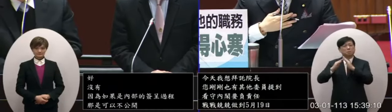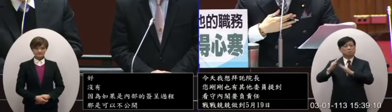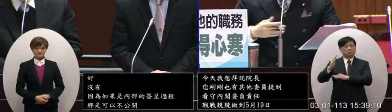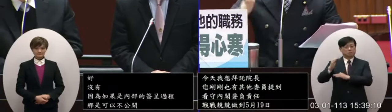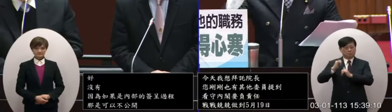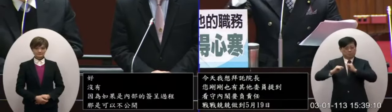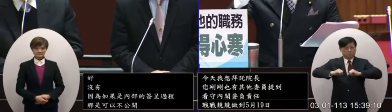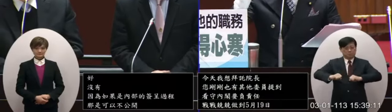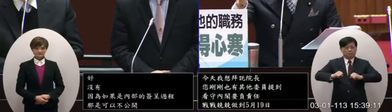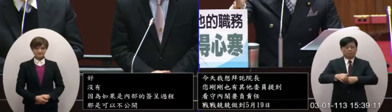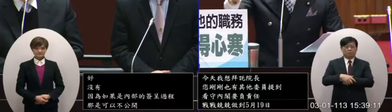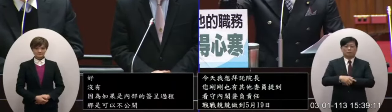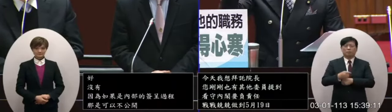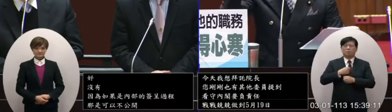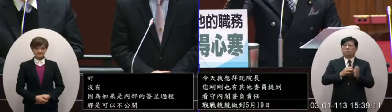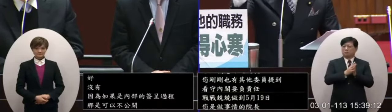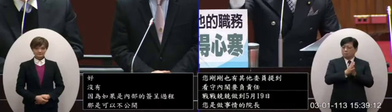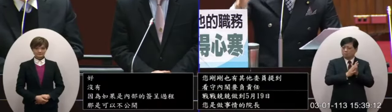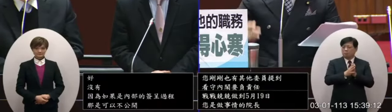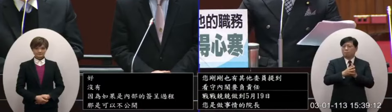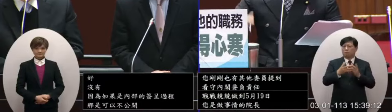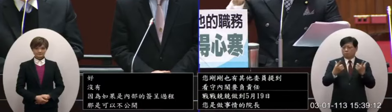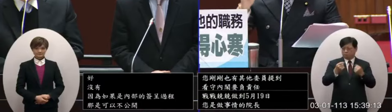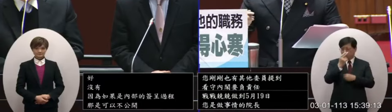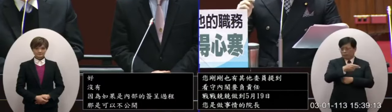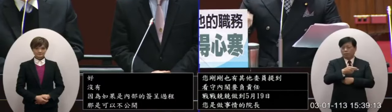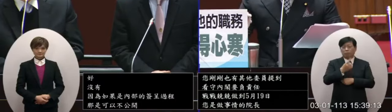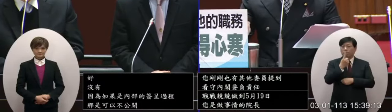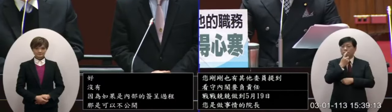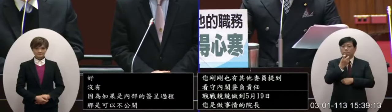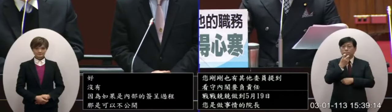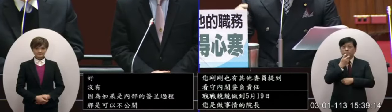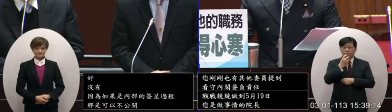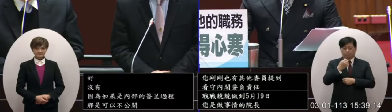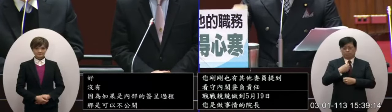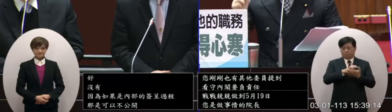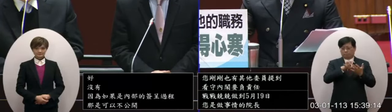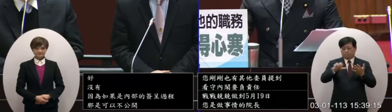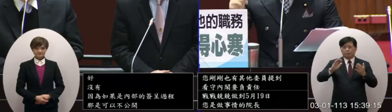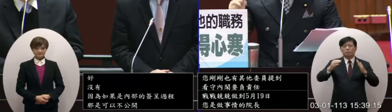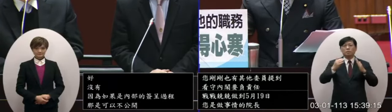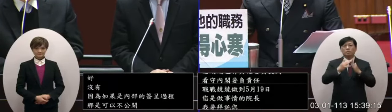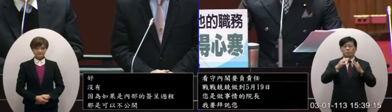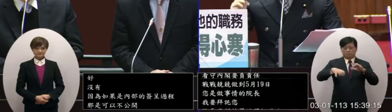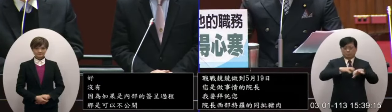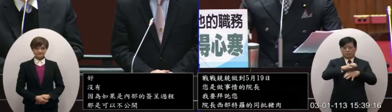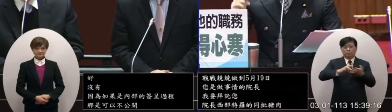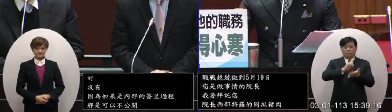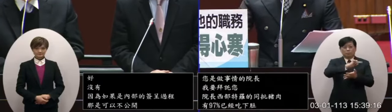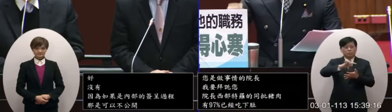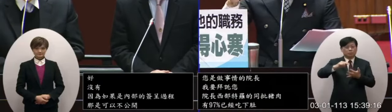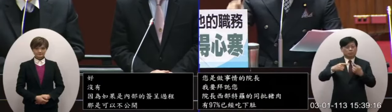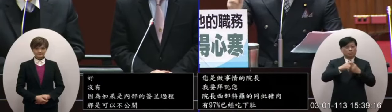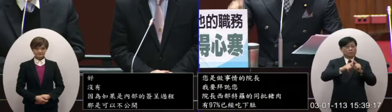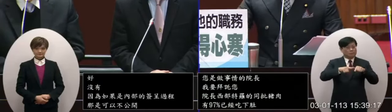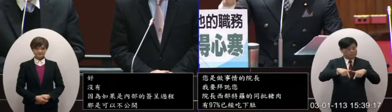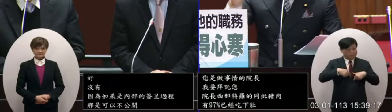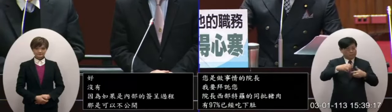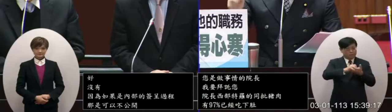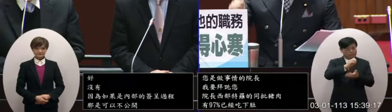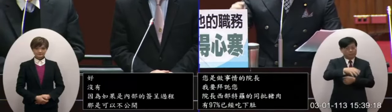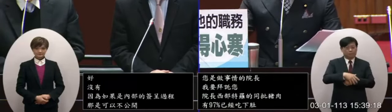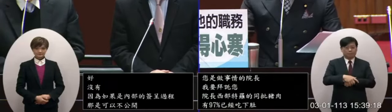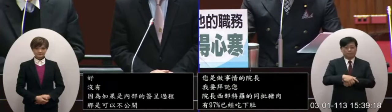健康着想，我恳求，我也要求中央比照国家环境毒物研究中心的研究报